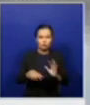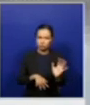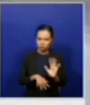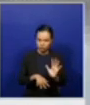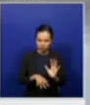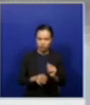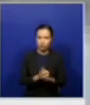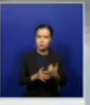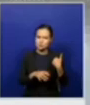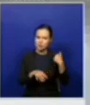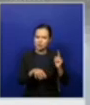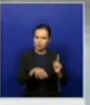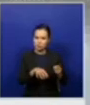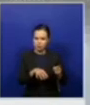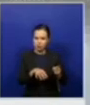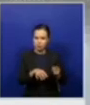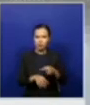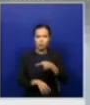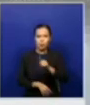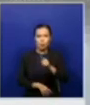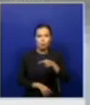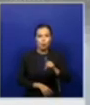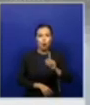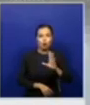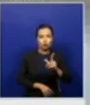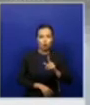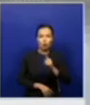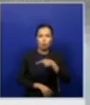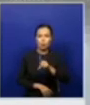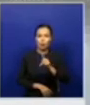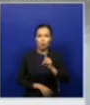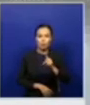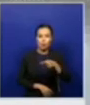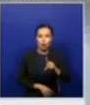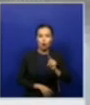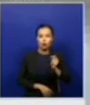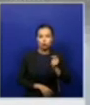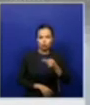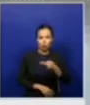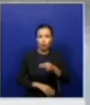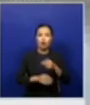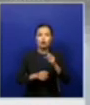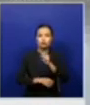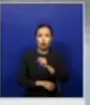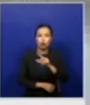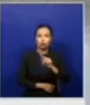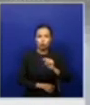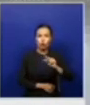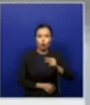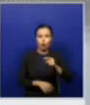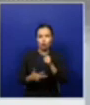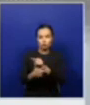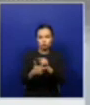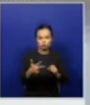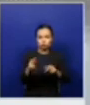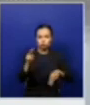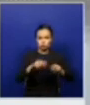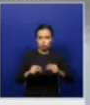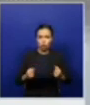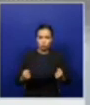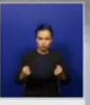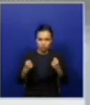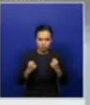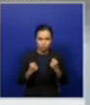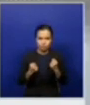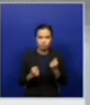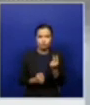ยู่คือปปช.ปปท.และสตง.ซึ่งจะต้องตรวจสอบอย่างเข้มข้นคู่ขนานกัน